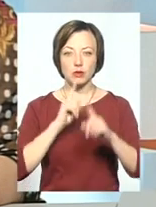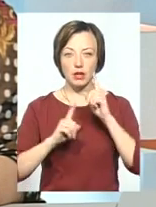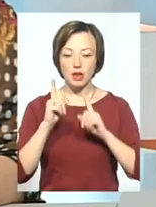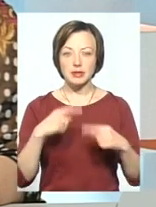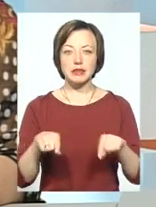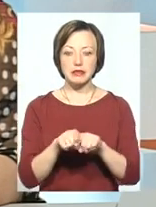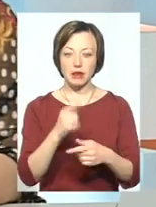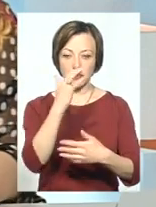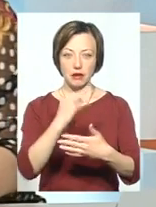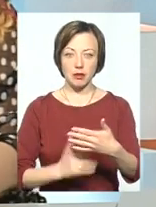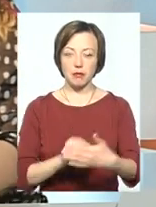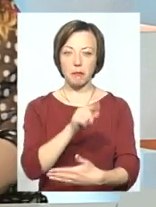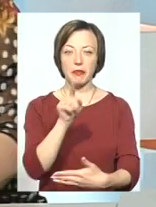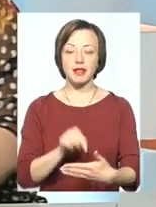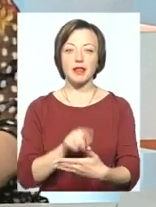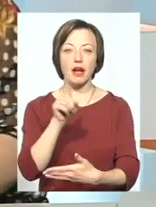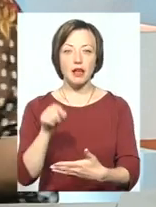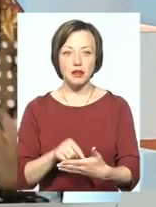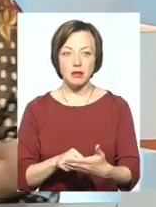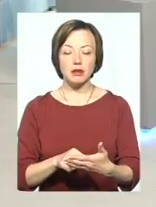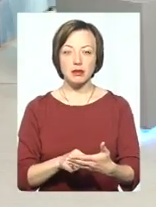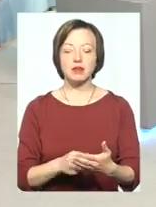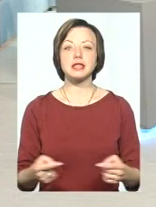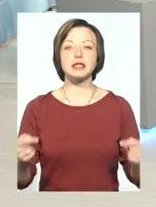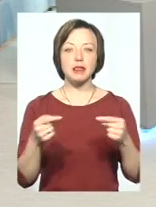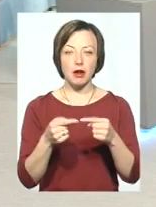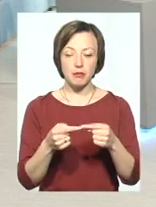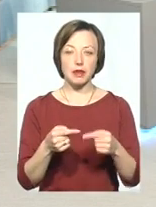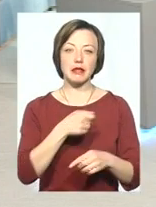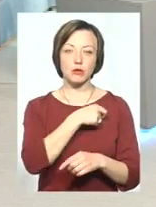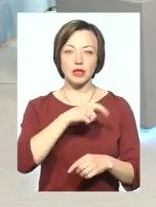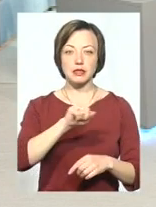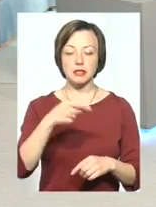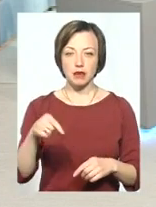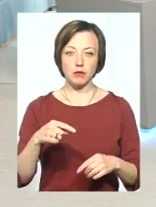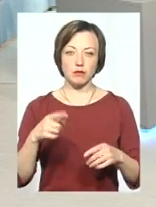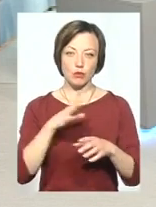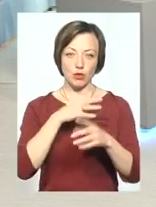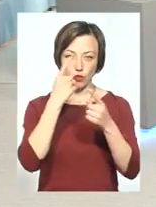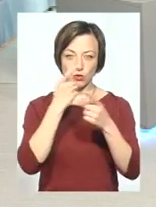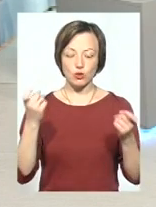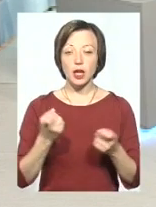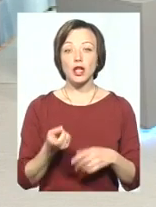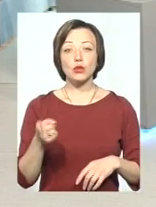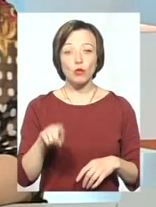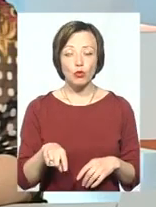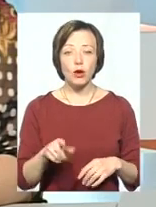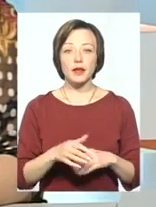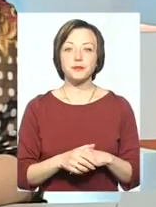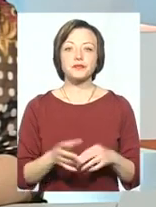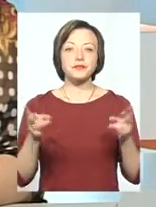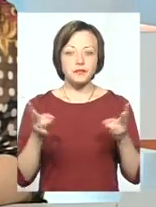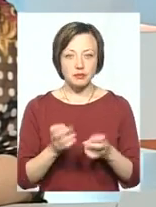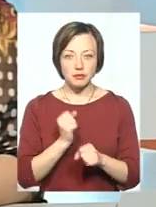стільки питань підняти саме депутатських запитів, що були озвучені. Тому, скажемо, їх